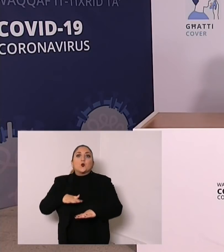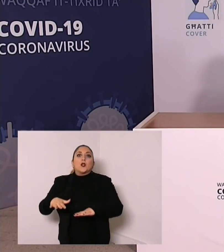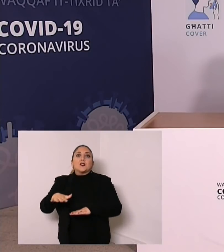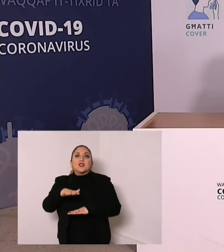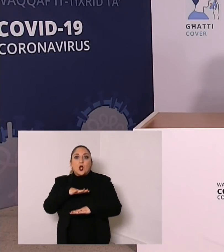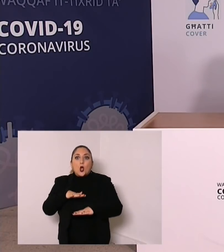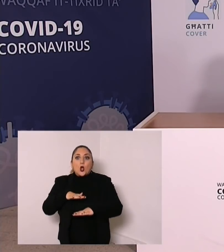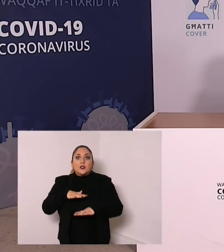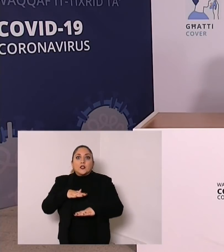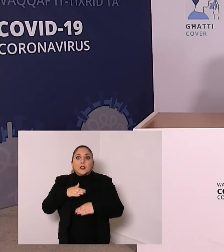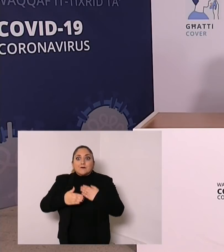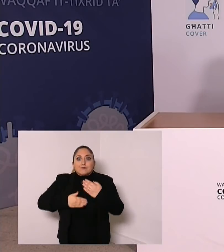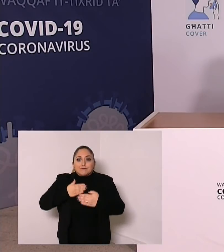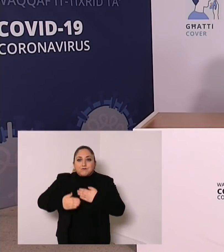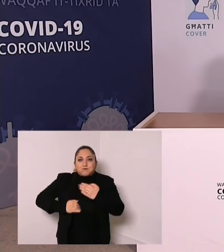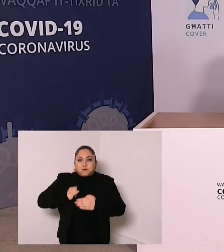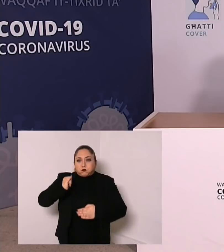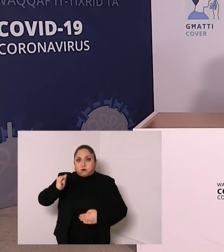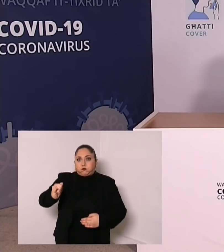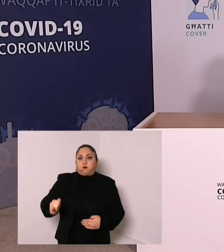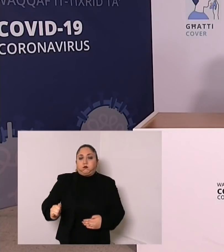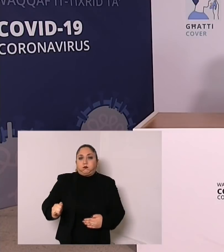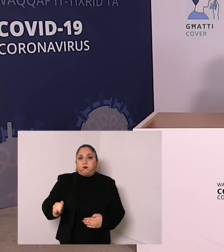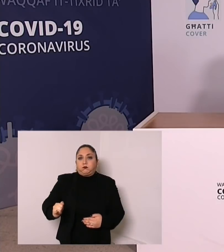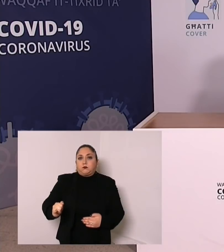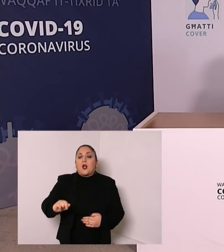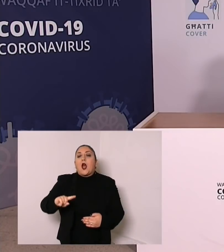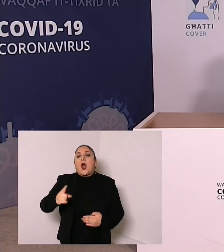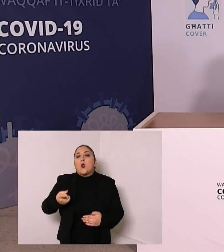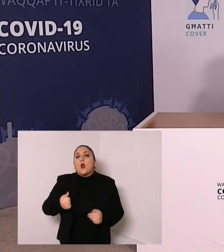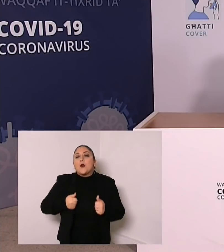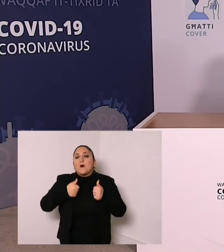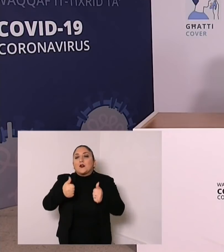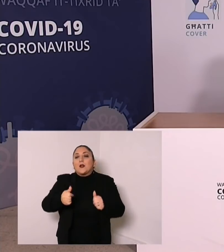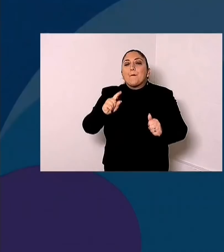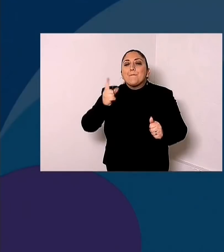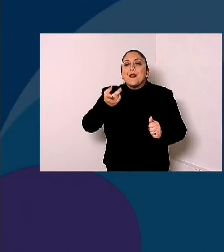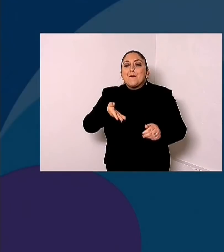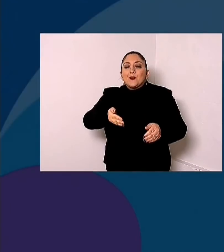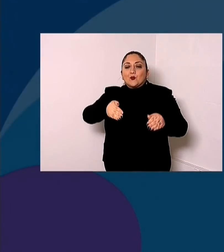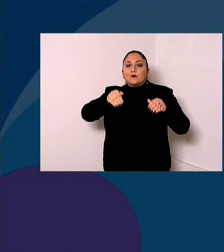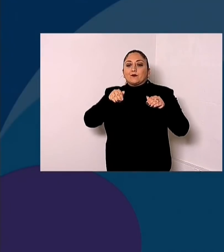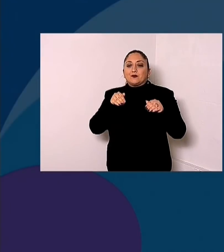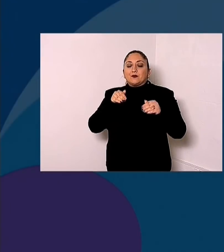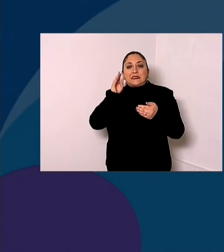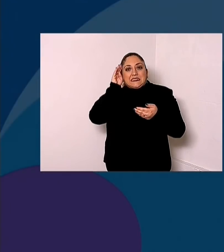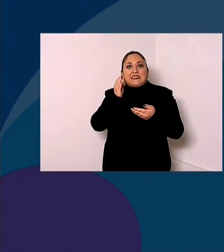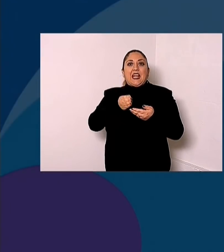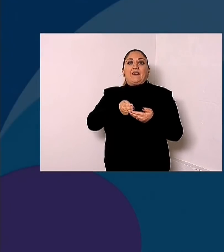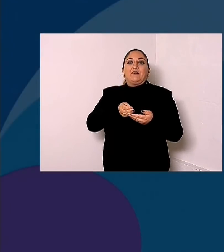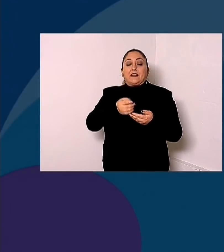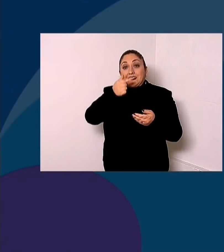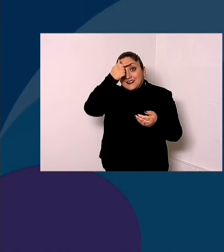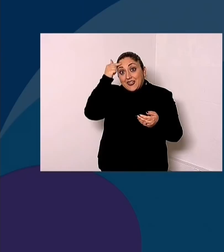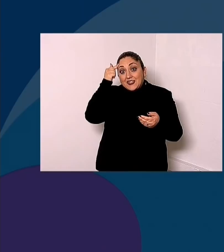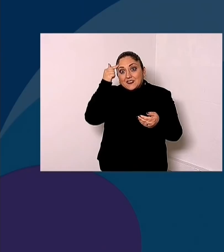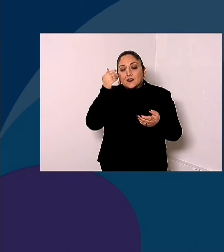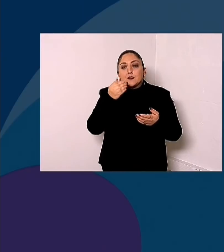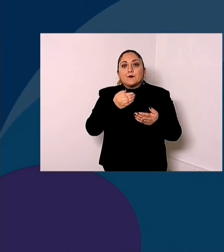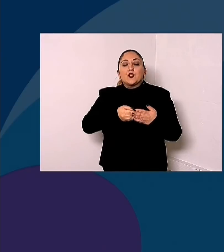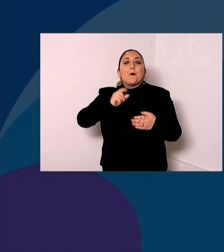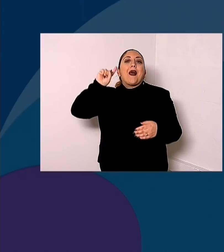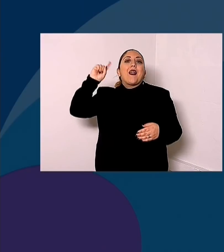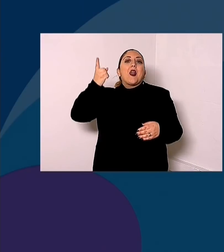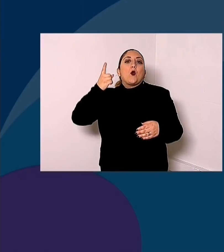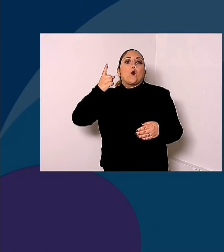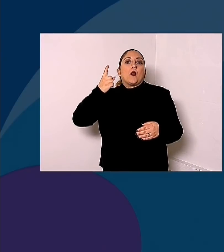fejn is-sintomi jibqgħu sejrin għall-ar. Allura huwa importanti li kull min għandu s-sintomi nagħmlulu t-test ħalli jkollna d-diagnosi ħalli